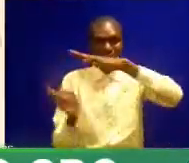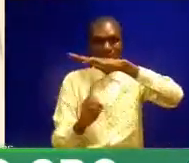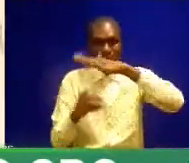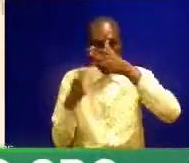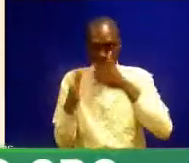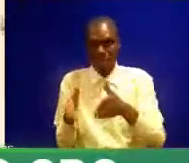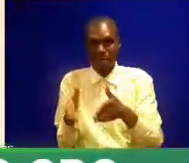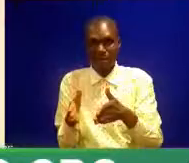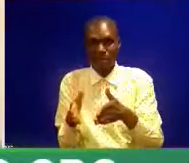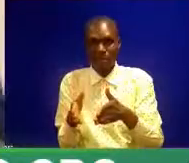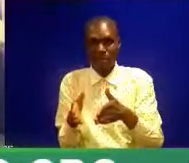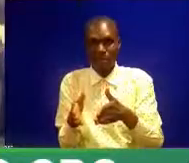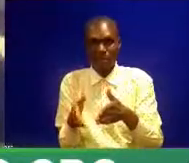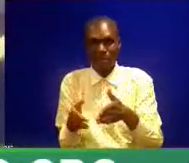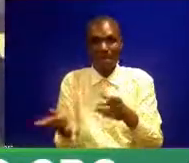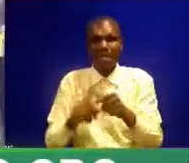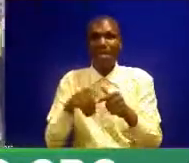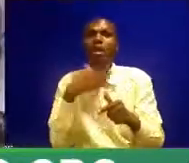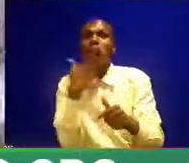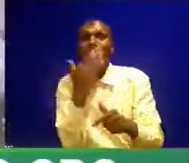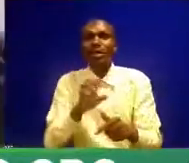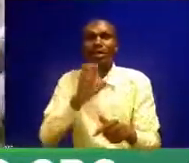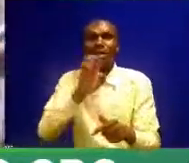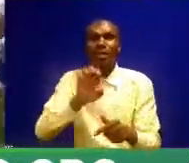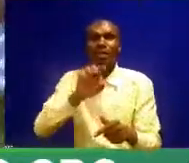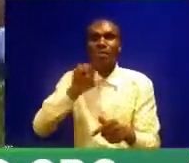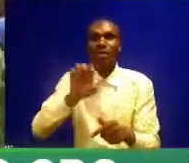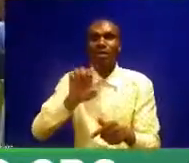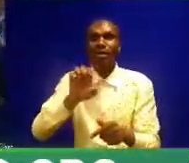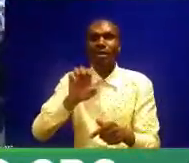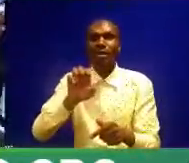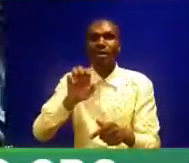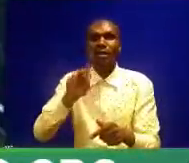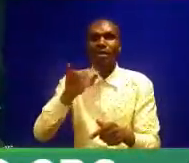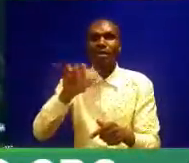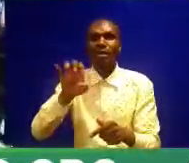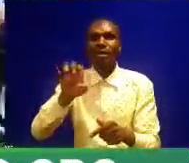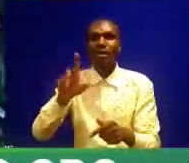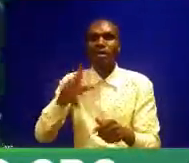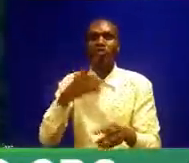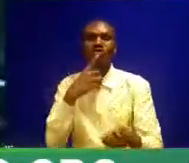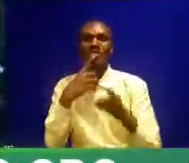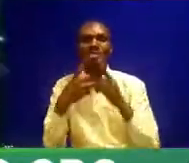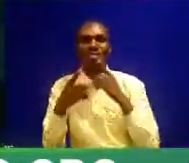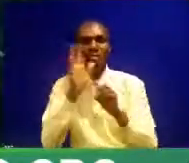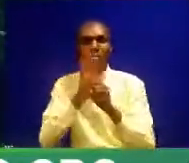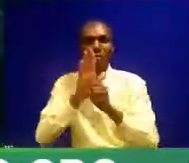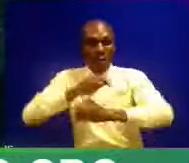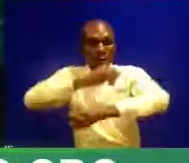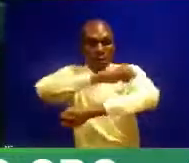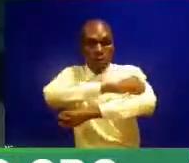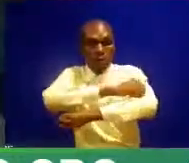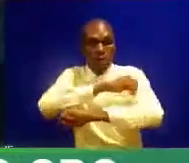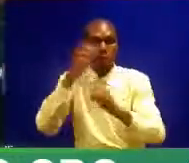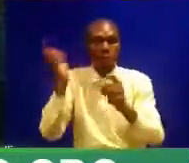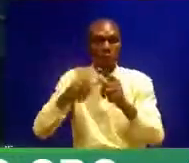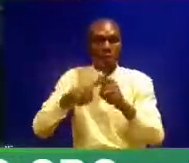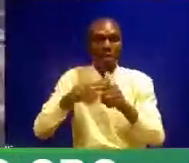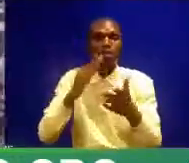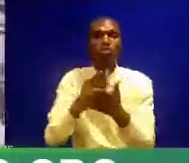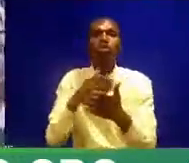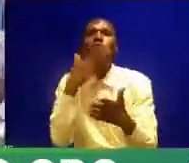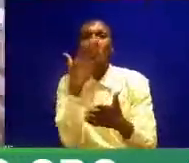mono ni go chinga kichi wa muganiri machogo go chia kumulekera mono chiskuru ase bunge ya nyalibali masaba na nene ni go